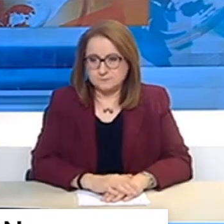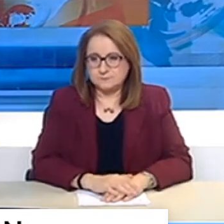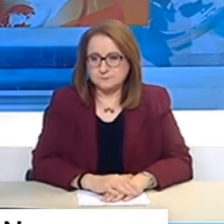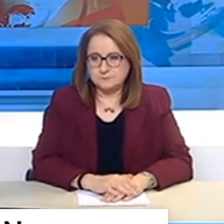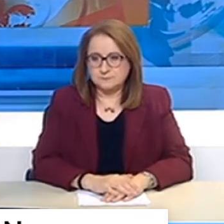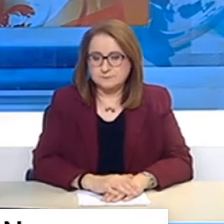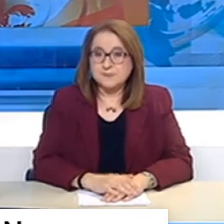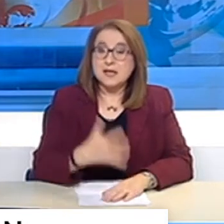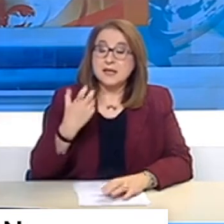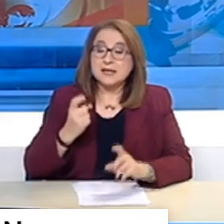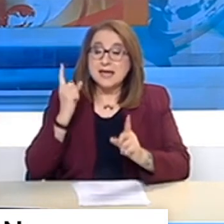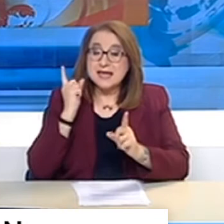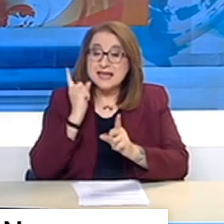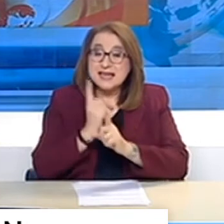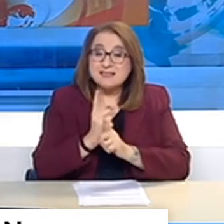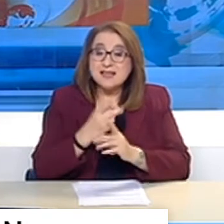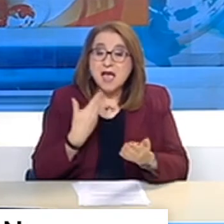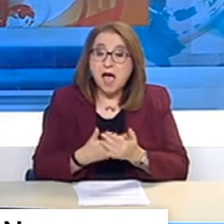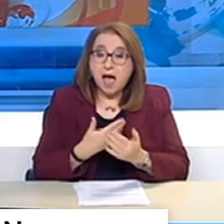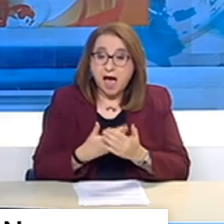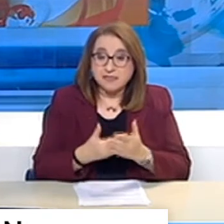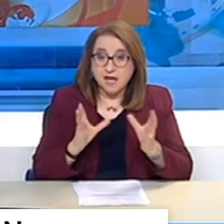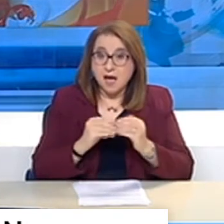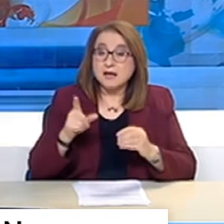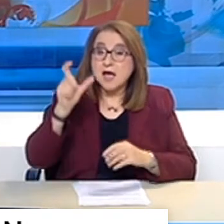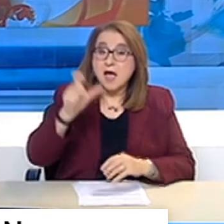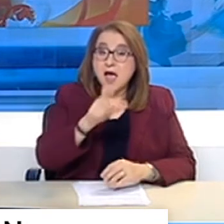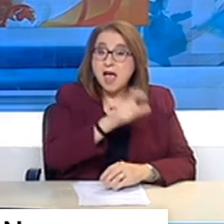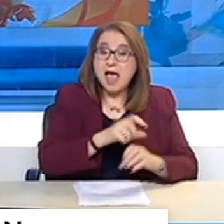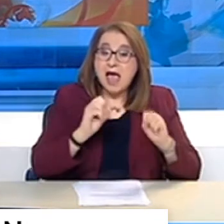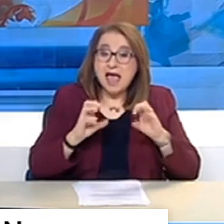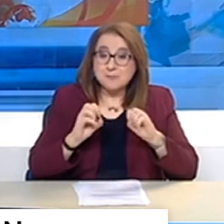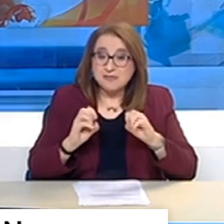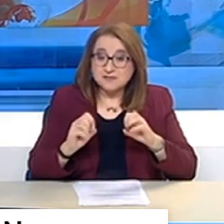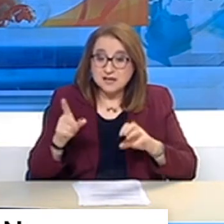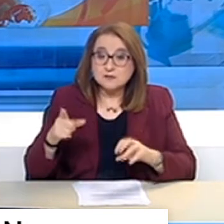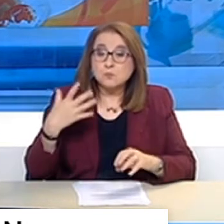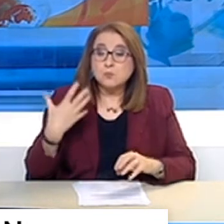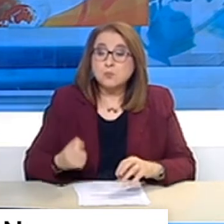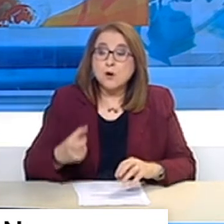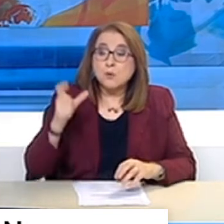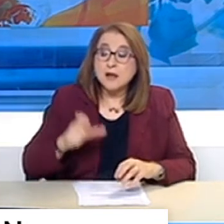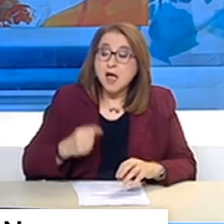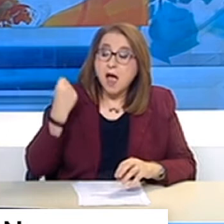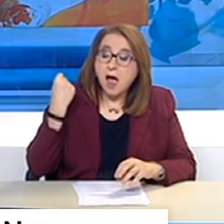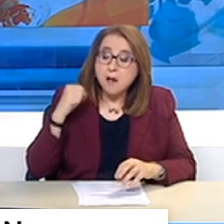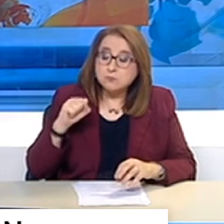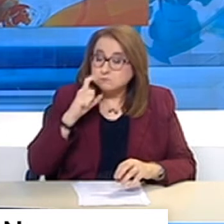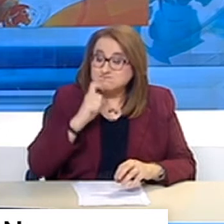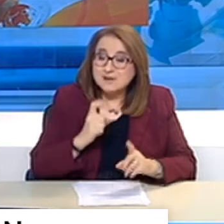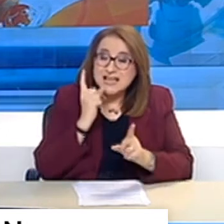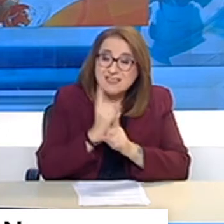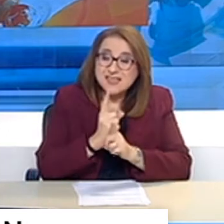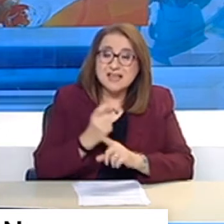υπάρχει ιδιαίτερη μέριμνα, πρόβλεψη άδειας, για εκπαιδευτικούς που εμπίπτουν στην κατηγορία ειδικών αδειών απουσίας,